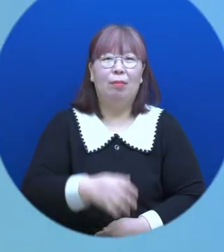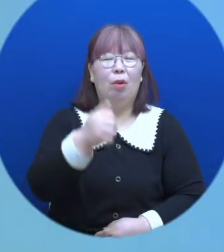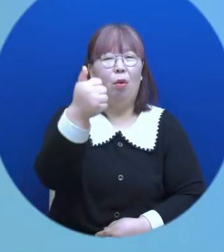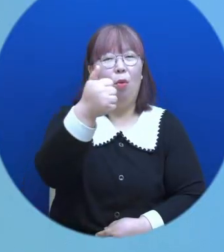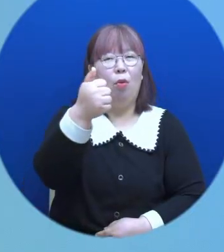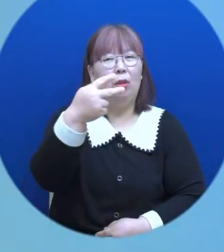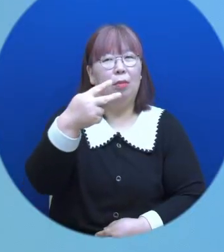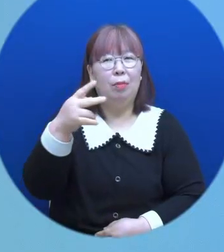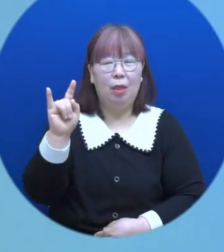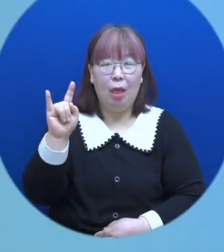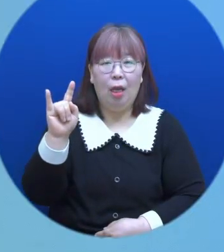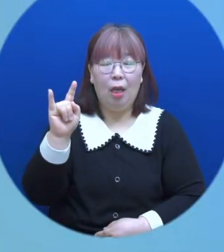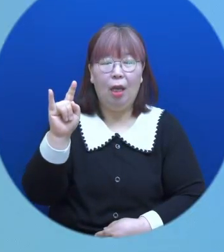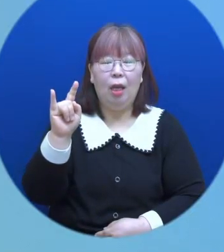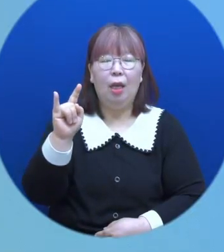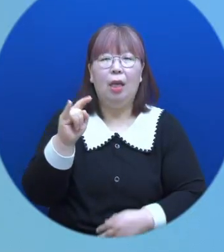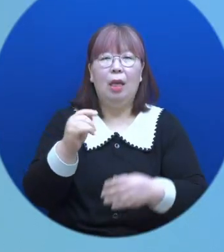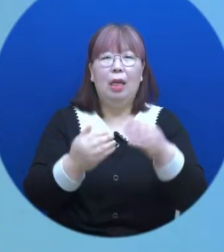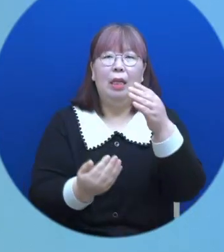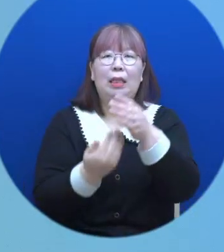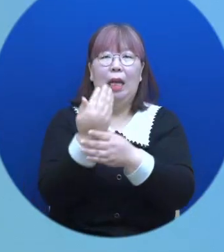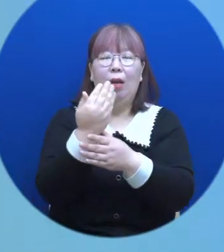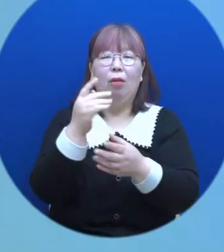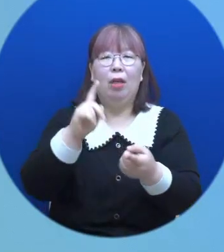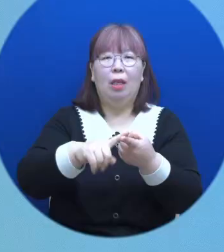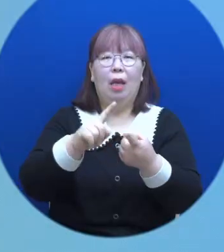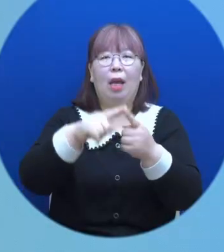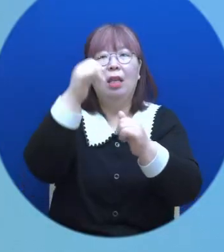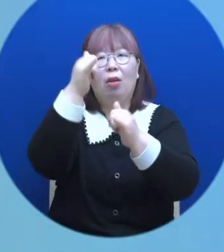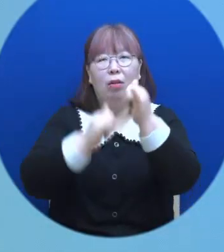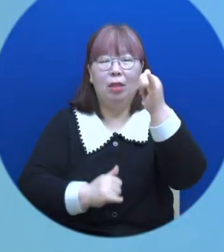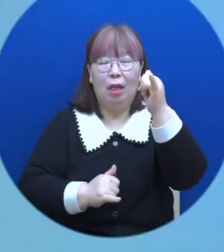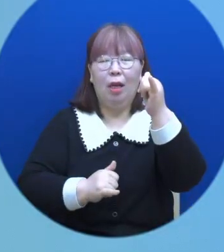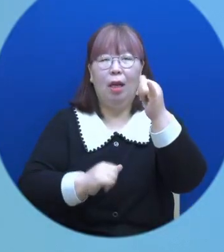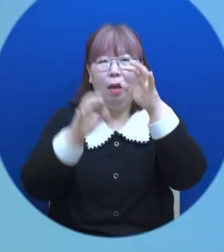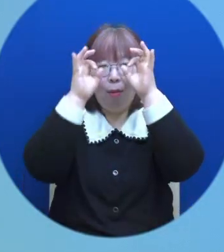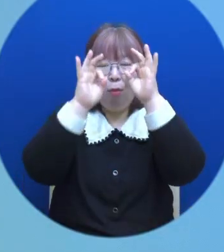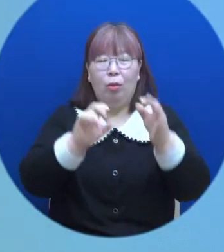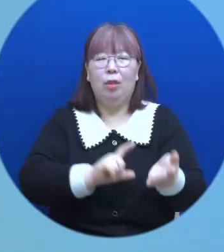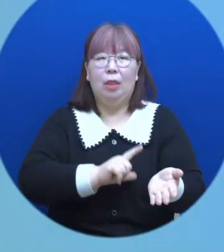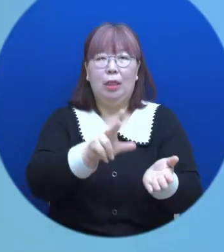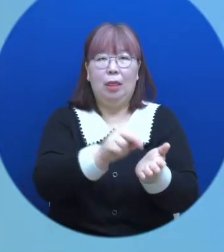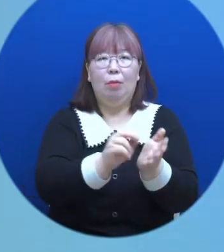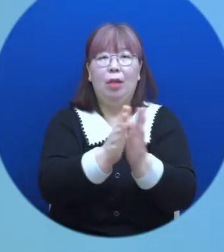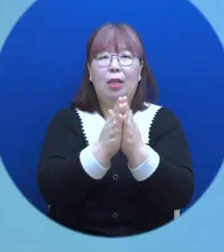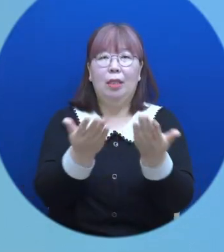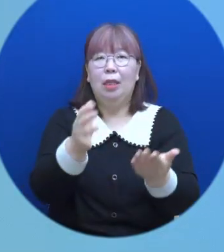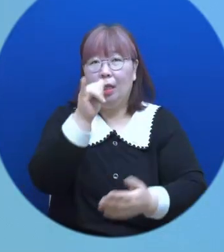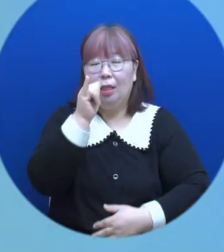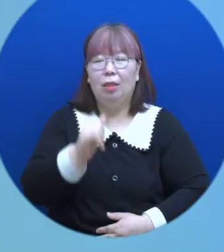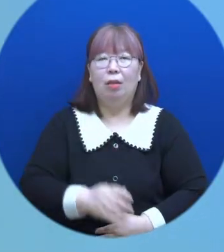50대 사건으로 보는 돈의 역사, 이런 제목의 책이 있습니다.